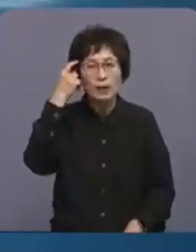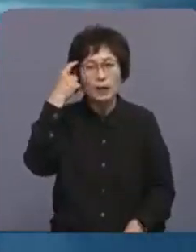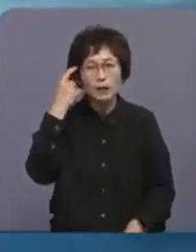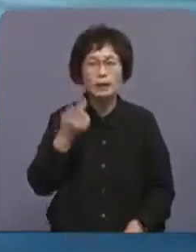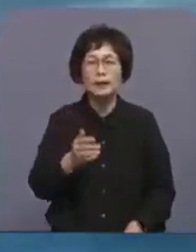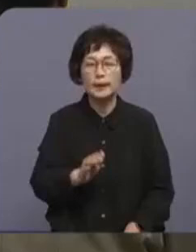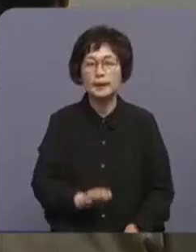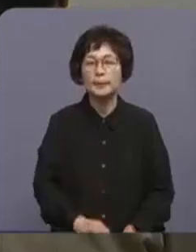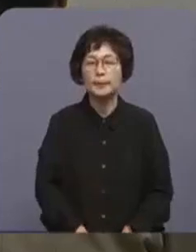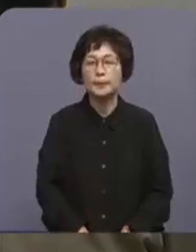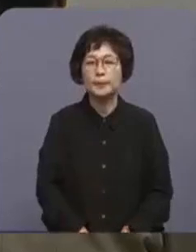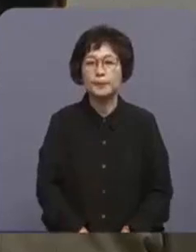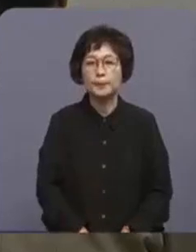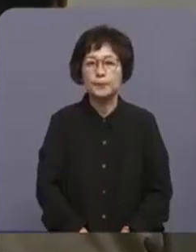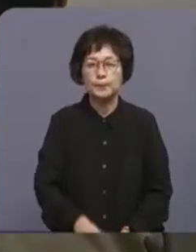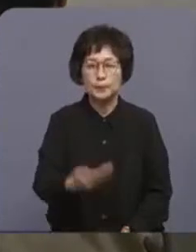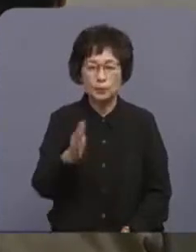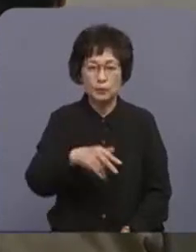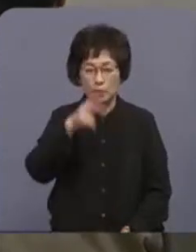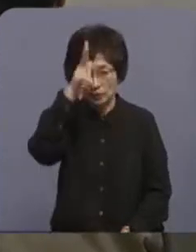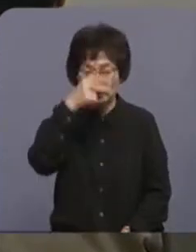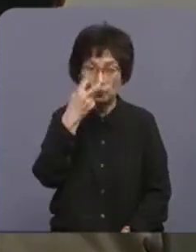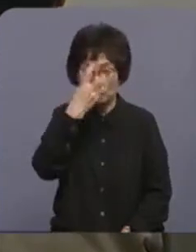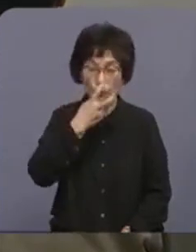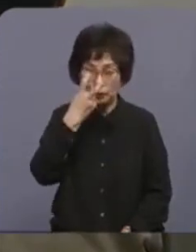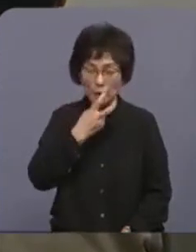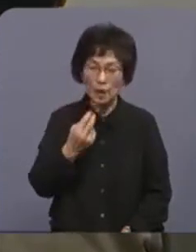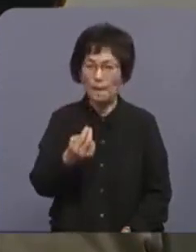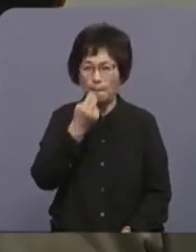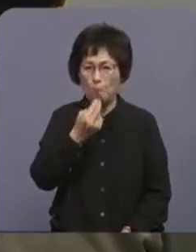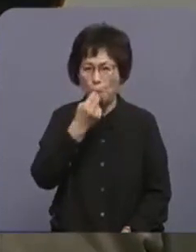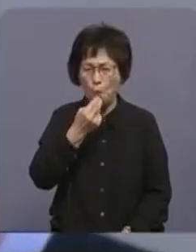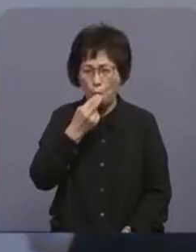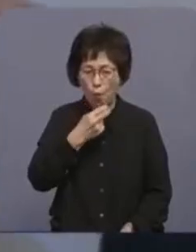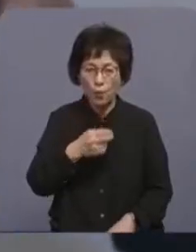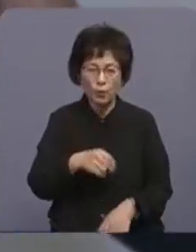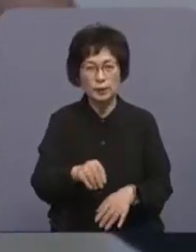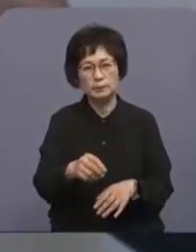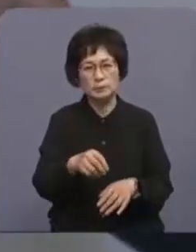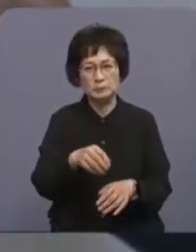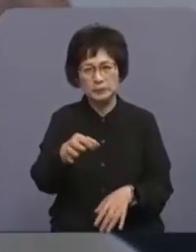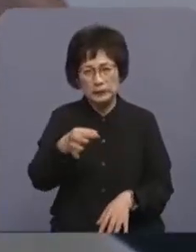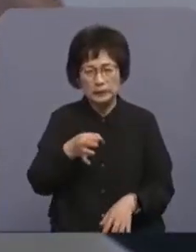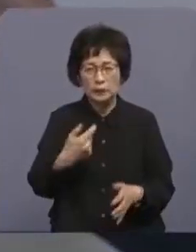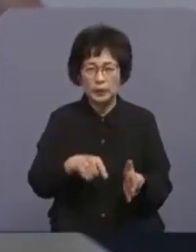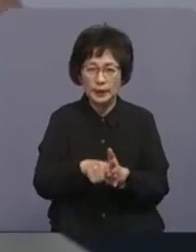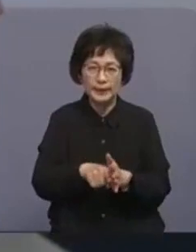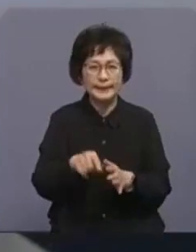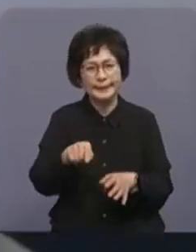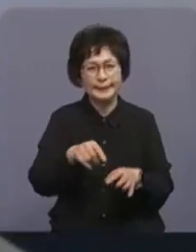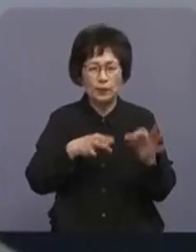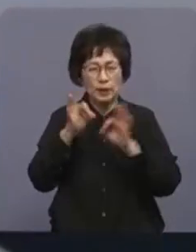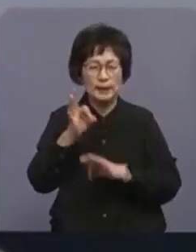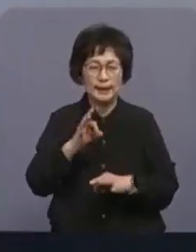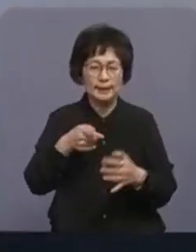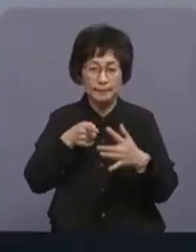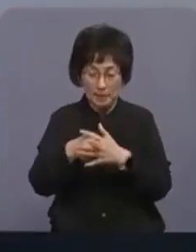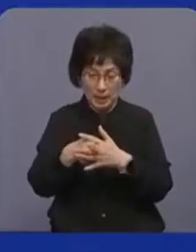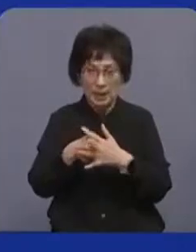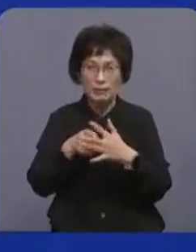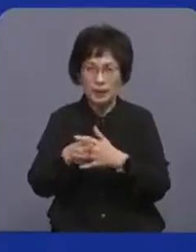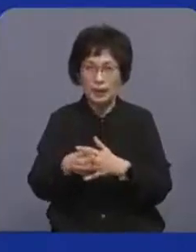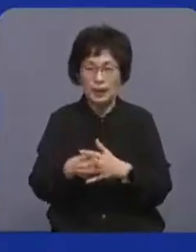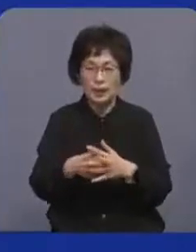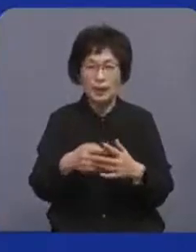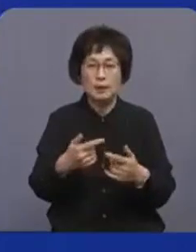생각했는데. 하지만 경찰 수사로 보험금을 노린 고의사고였다는 사실이 드러났습니다. 부산 시내